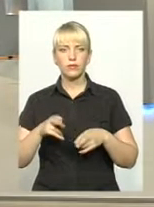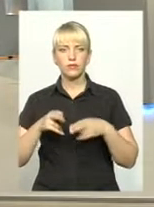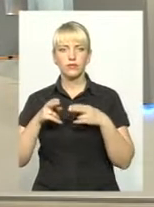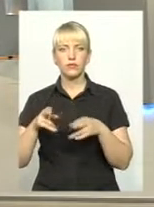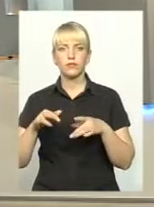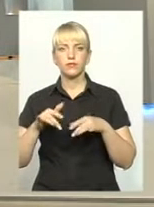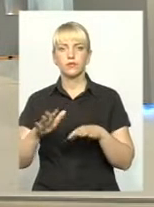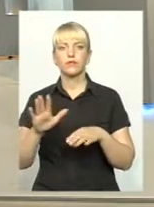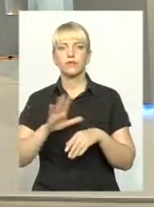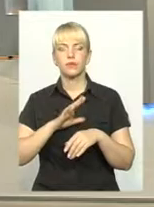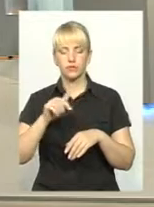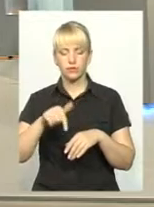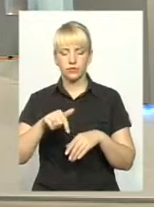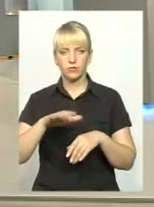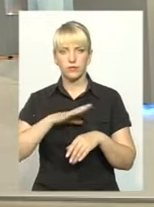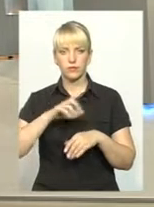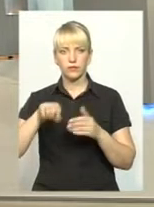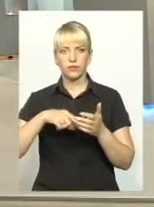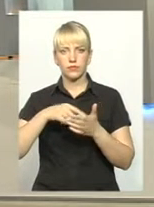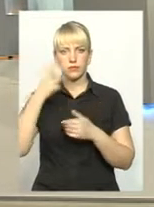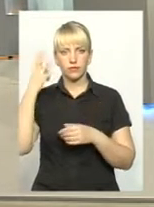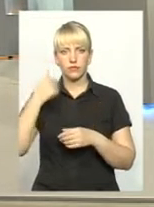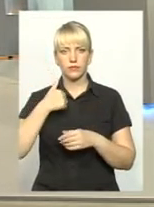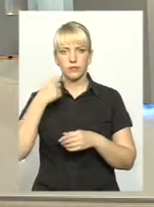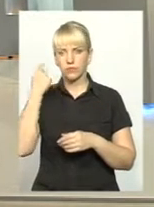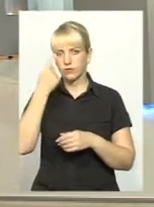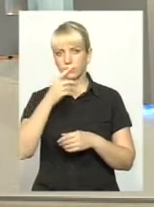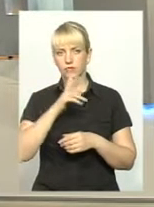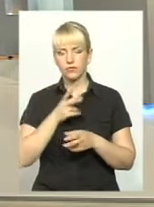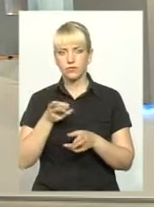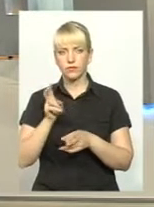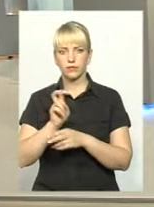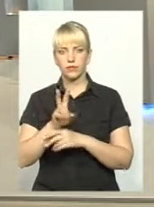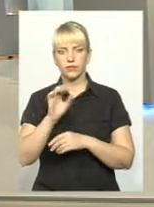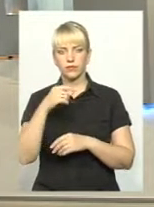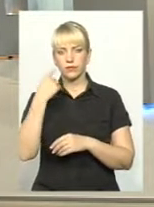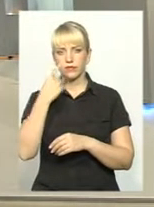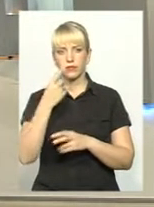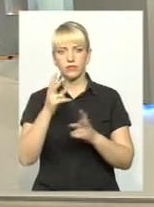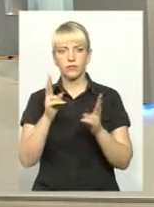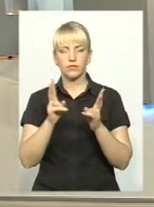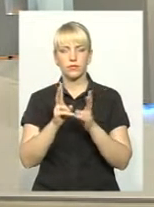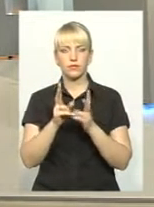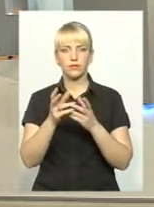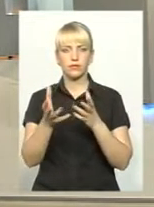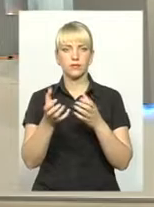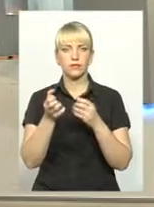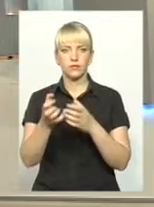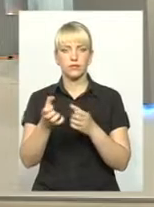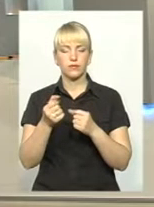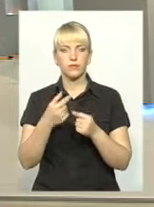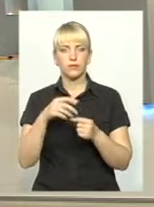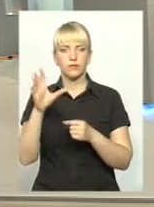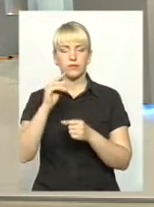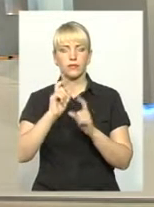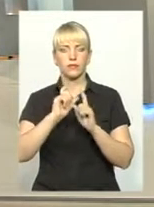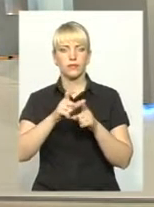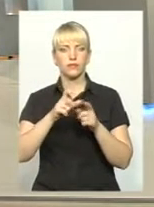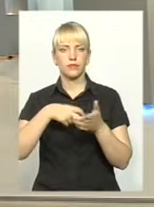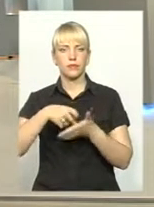было совершено здесь, в городе Хмельницком. Я у вас была особисто на личном приеме, Николай Александрович, но кругом отписки.